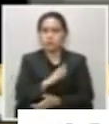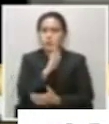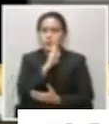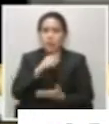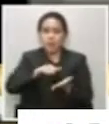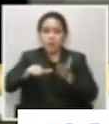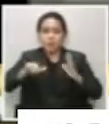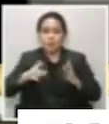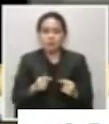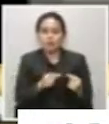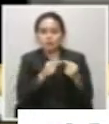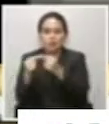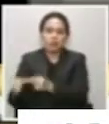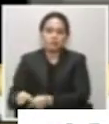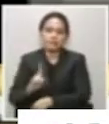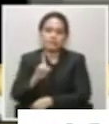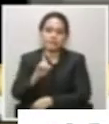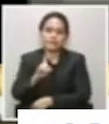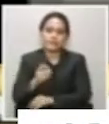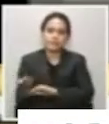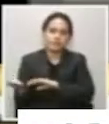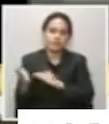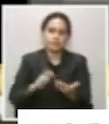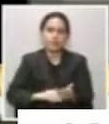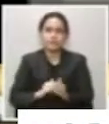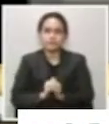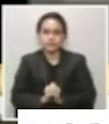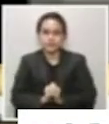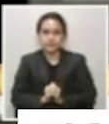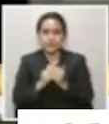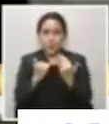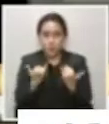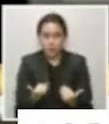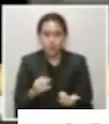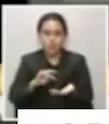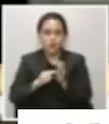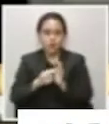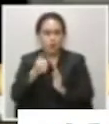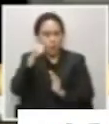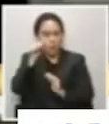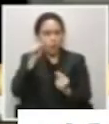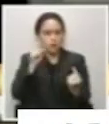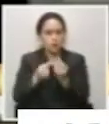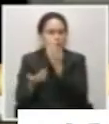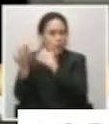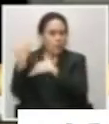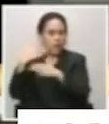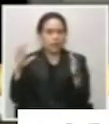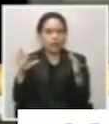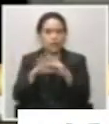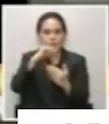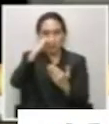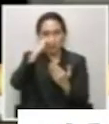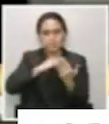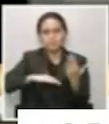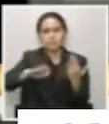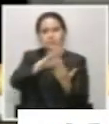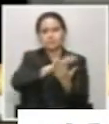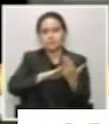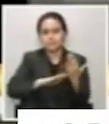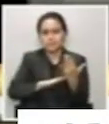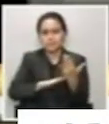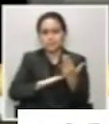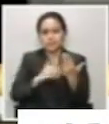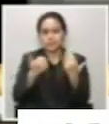ดีวันนี้จึงเป็นวันประวัติศาสตร์อีกวันหนึ่งของการเมืองไทยที่สม